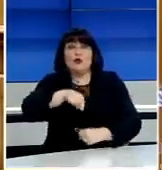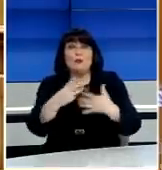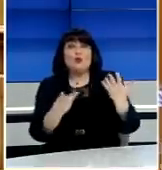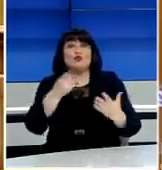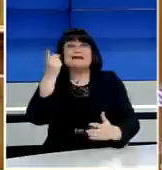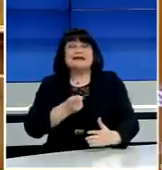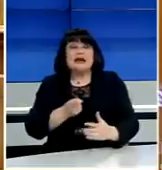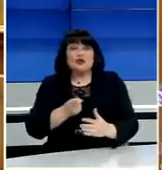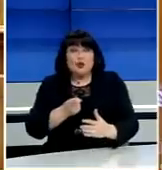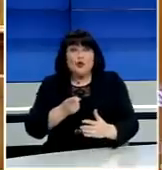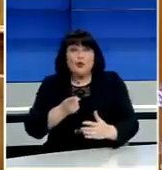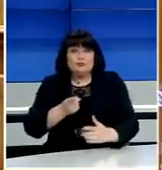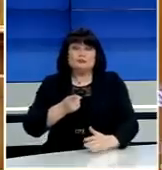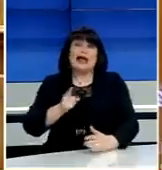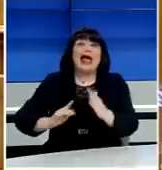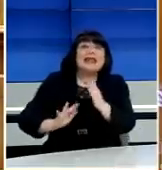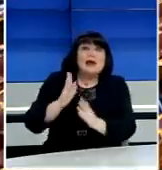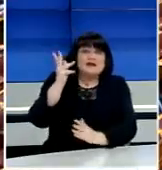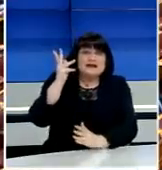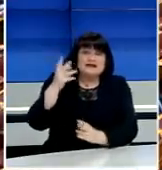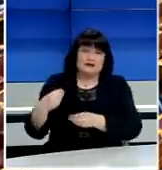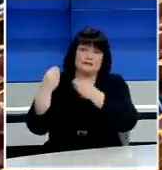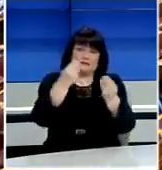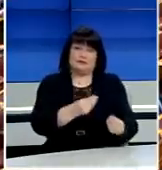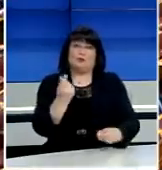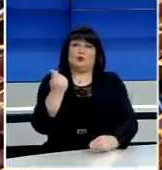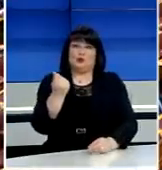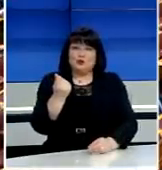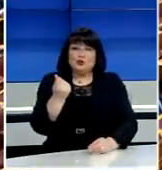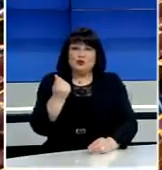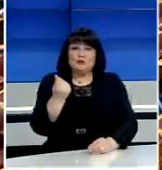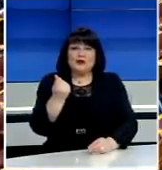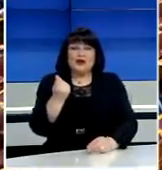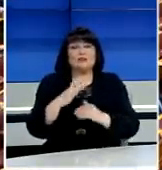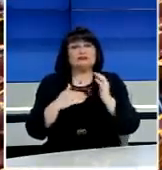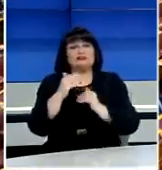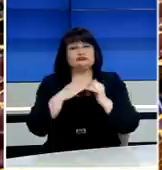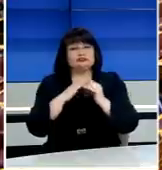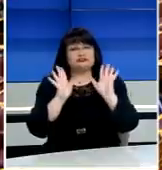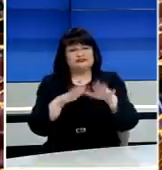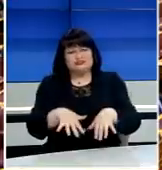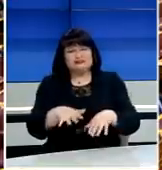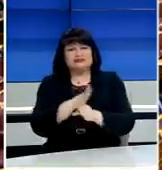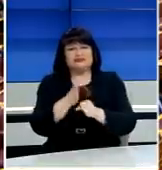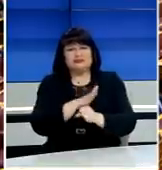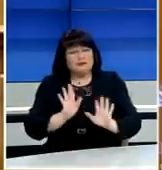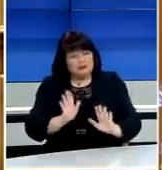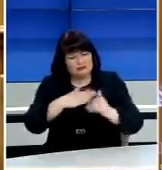2,8%. Παραλάβατε μια οικονομία που είχε ανορθωθεί από τα συντρίμια και από τα